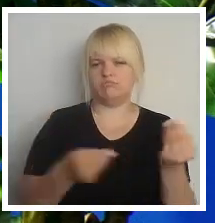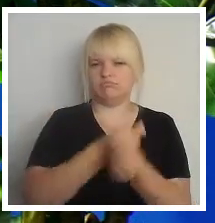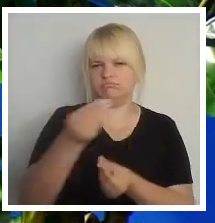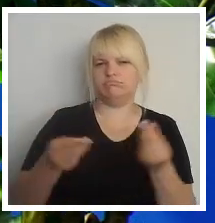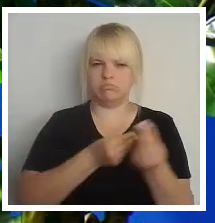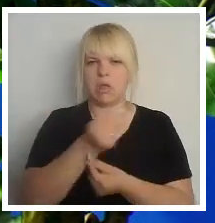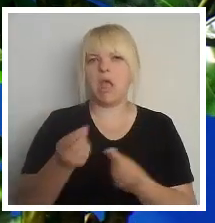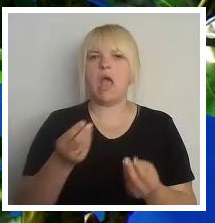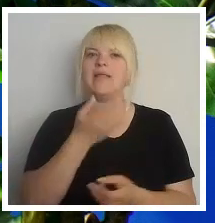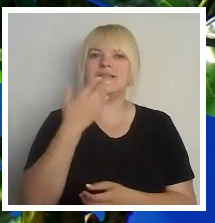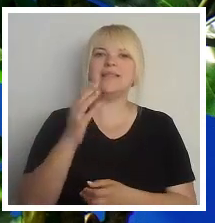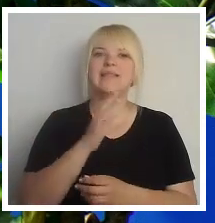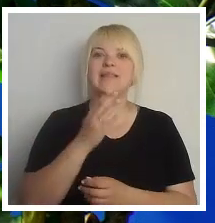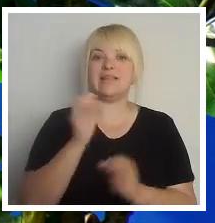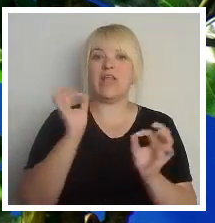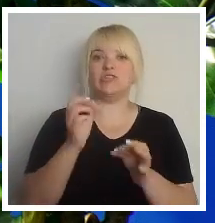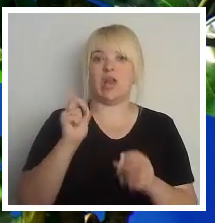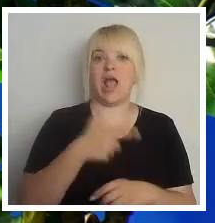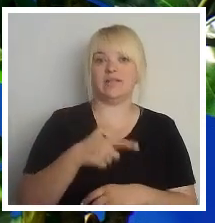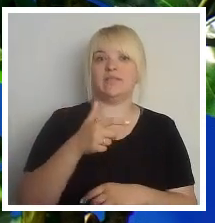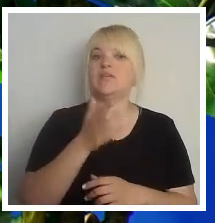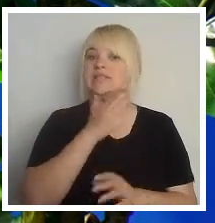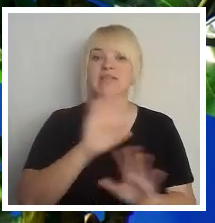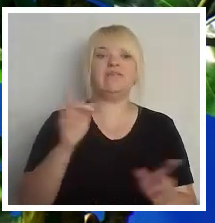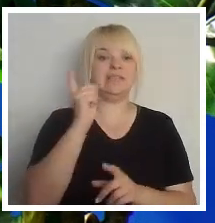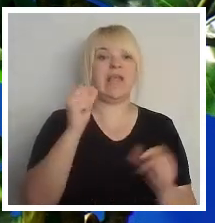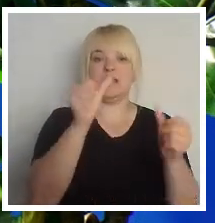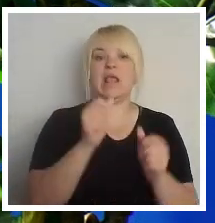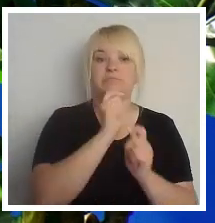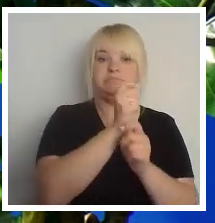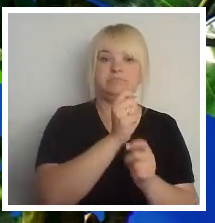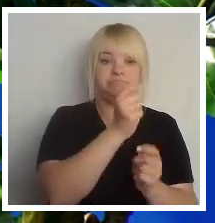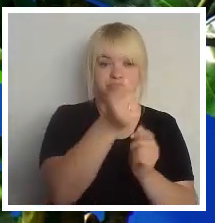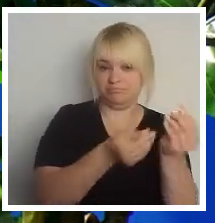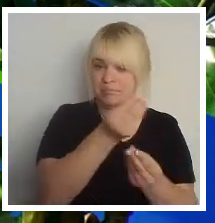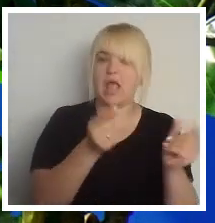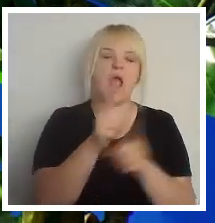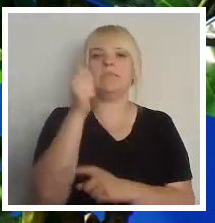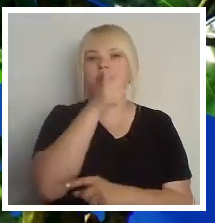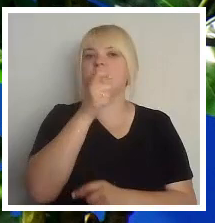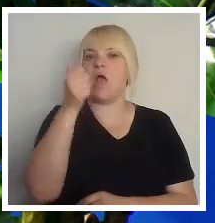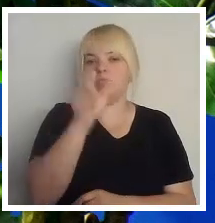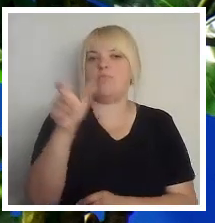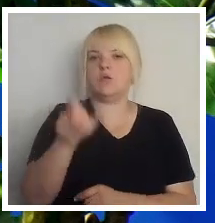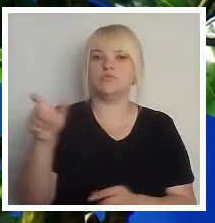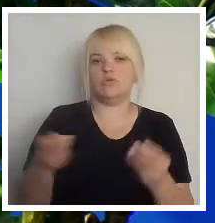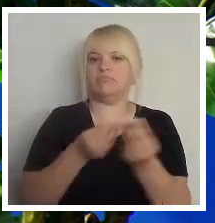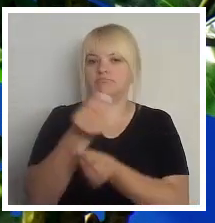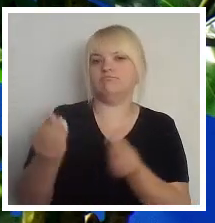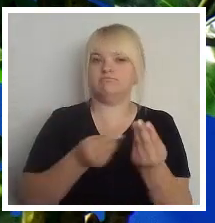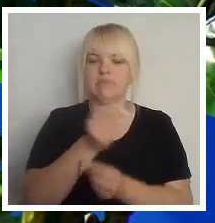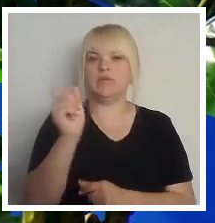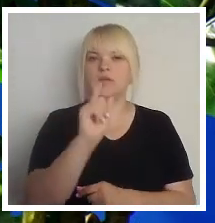tikai reklāmdevējiem, bet arī privātpersonām. Es domāju, ka šis ilustrē to faktiski neizbēgamību, kādēļ mums